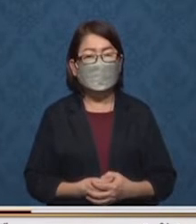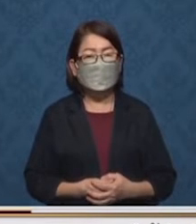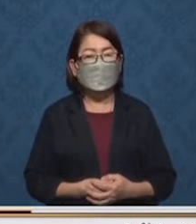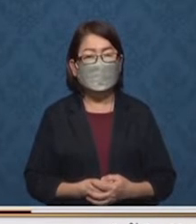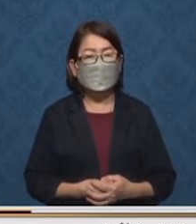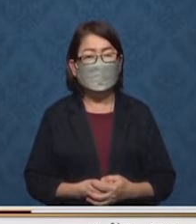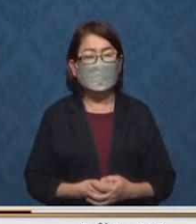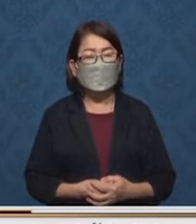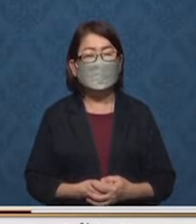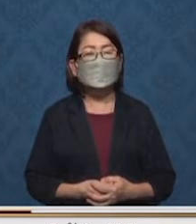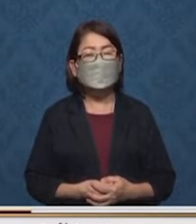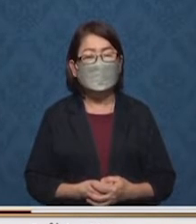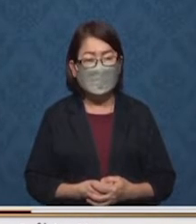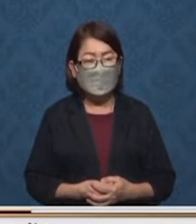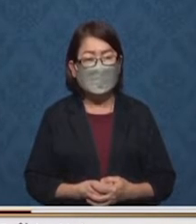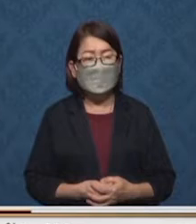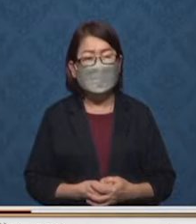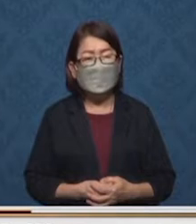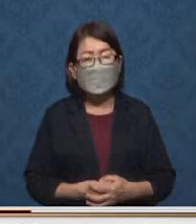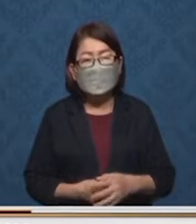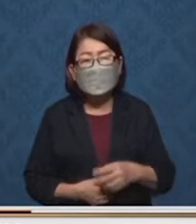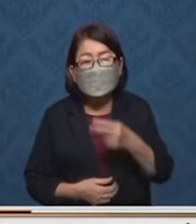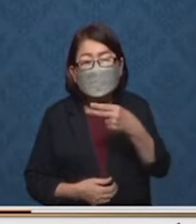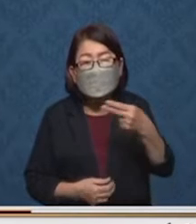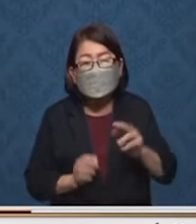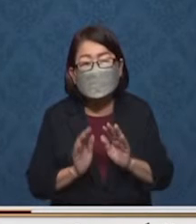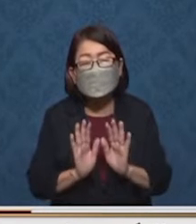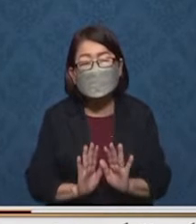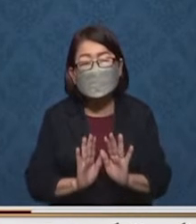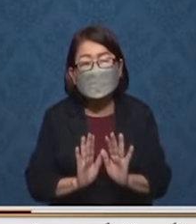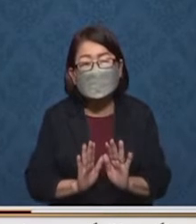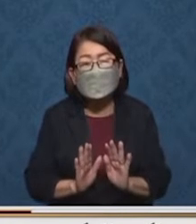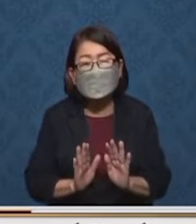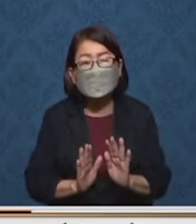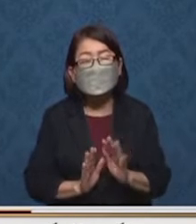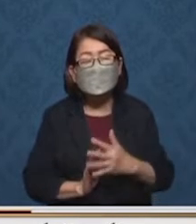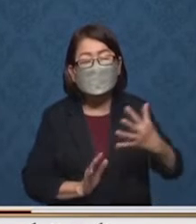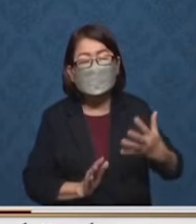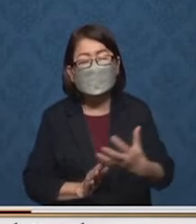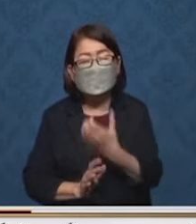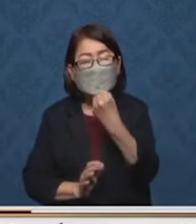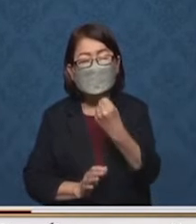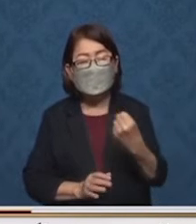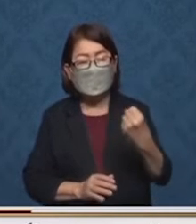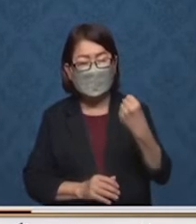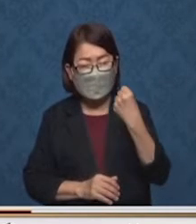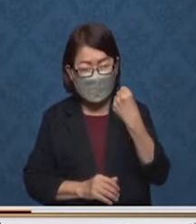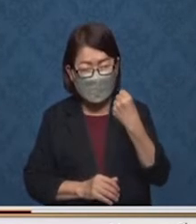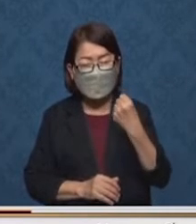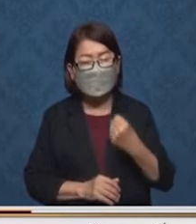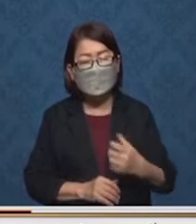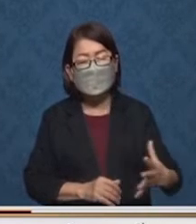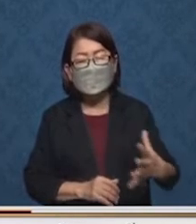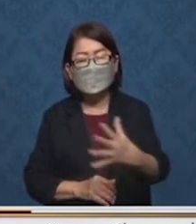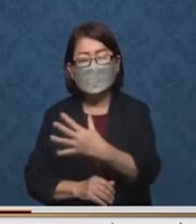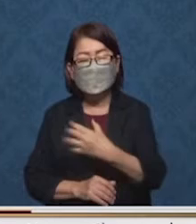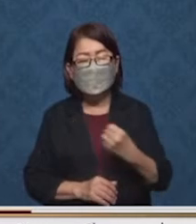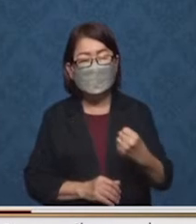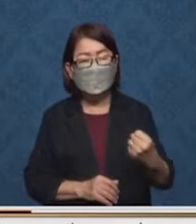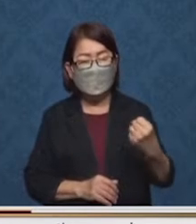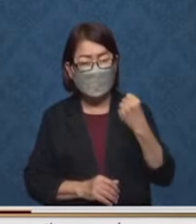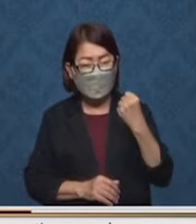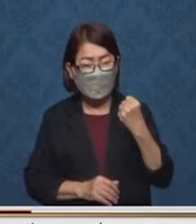ผู้เขียนคำไปบ่อนะครับรวบอำนาจขอรวบอำนาจที่